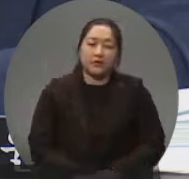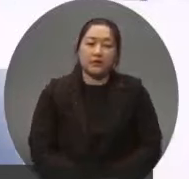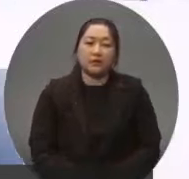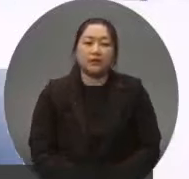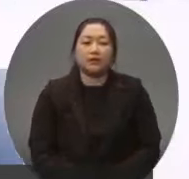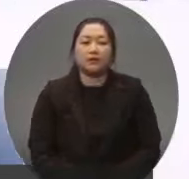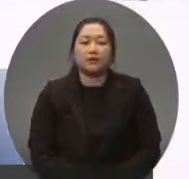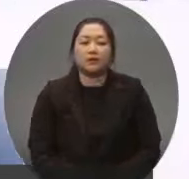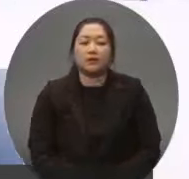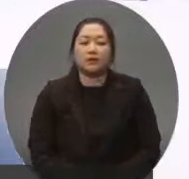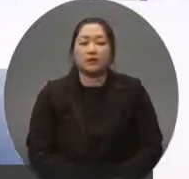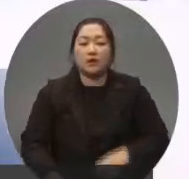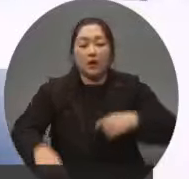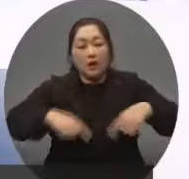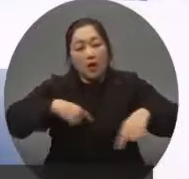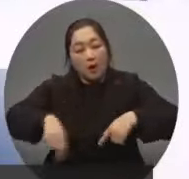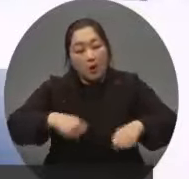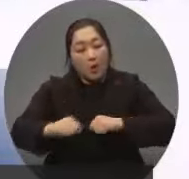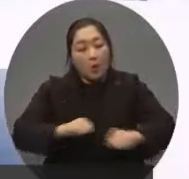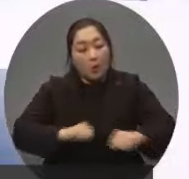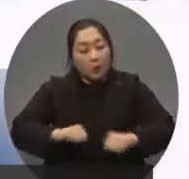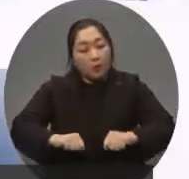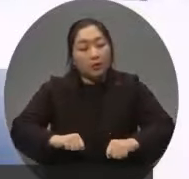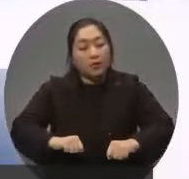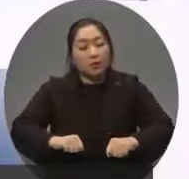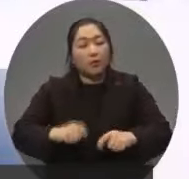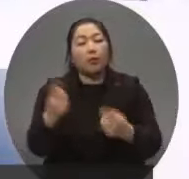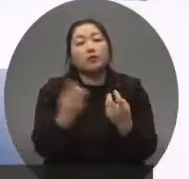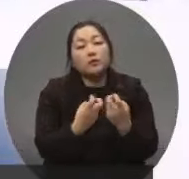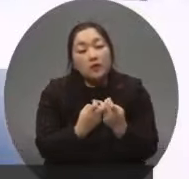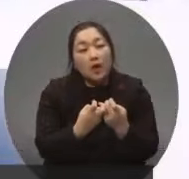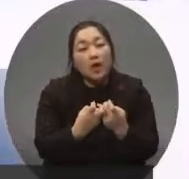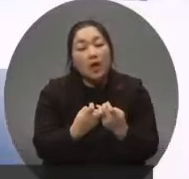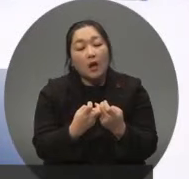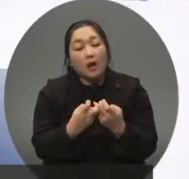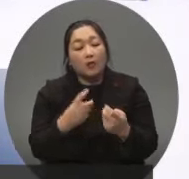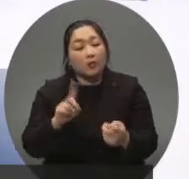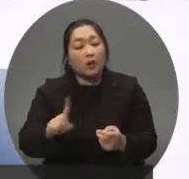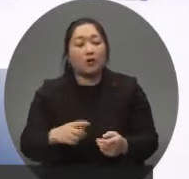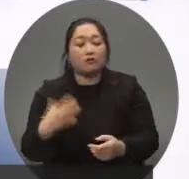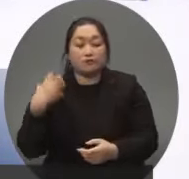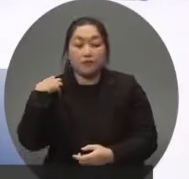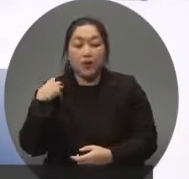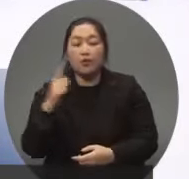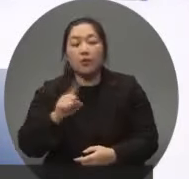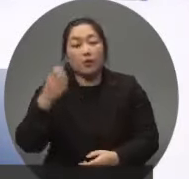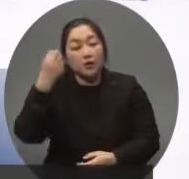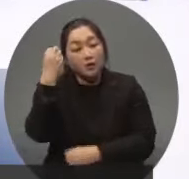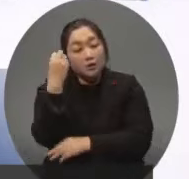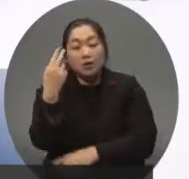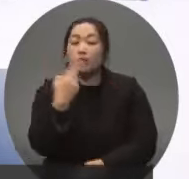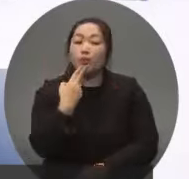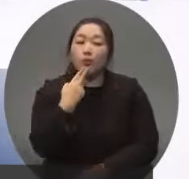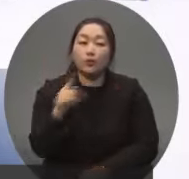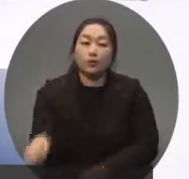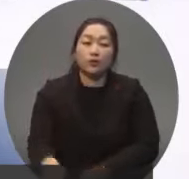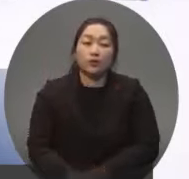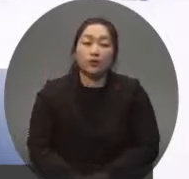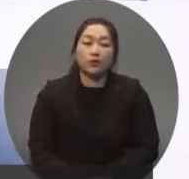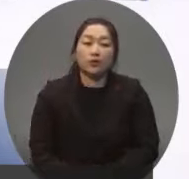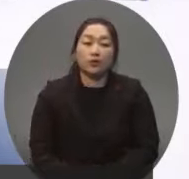의정활동을 어떻게 기본적인 과 책임을 가지고 해야 되는지에 대한 기본조차서 있지 않다라는